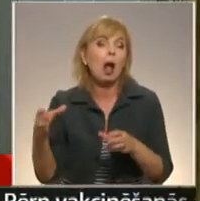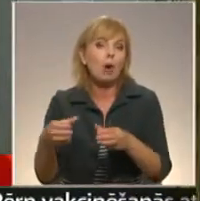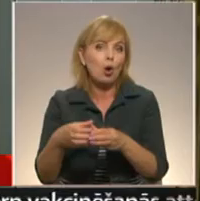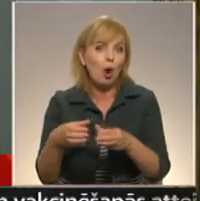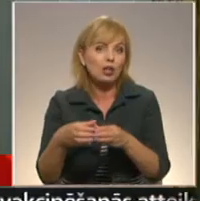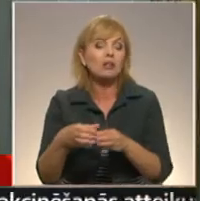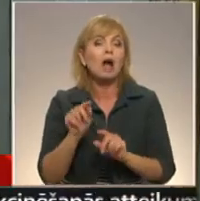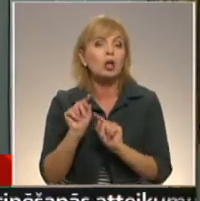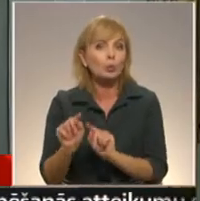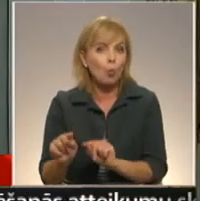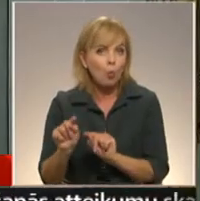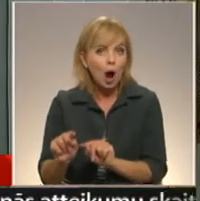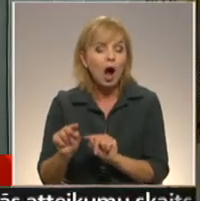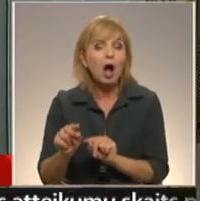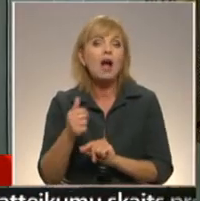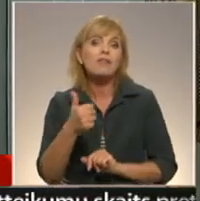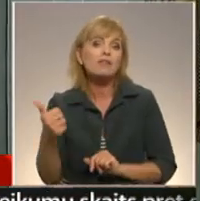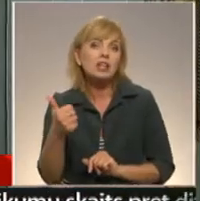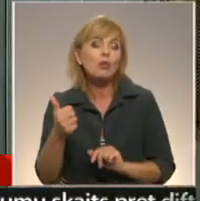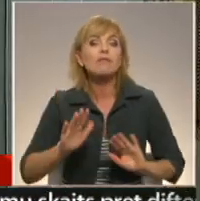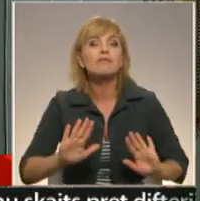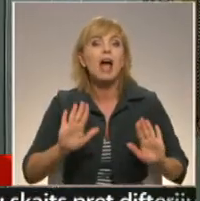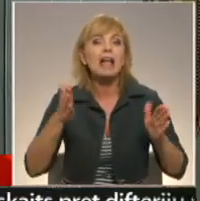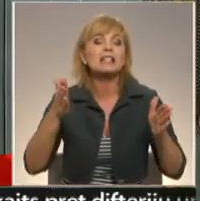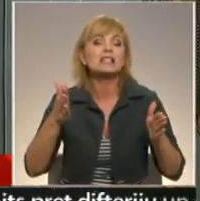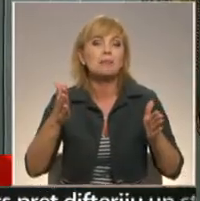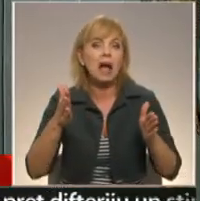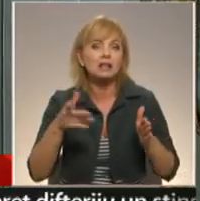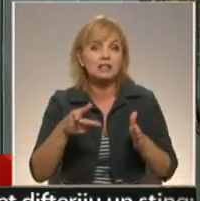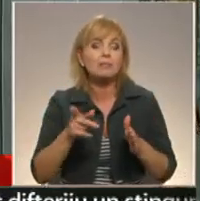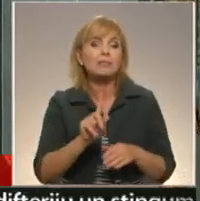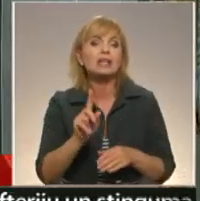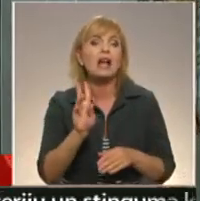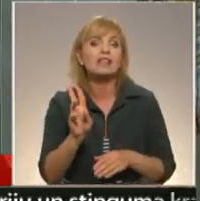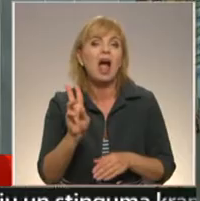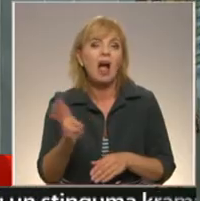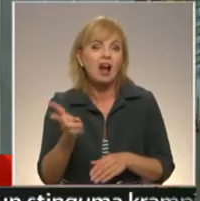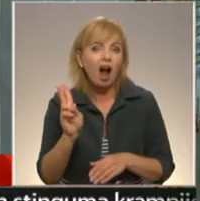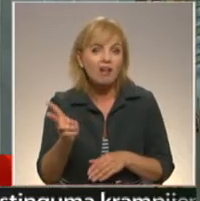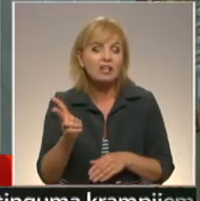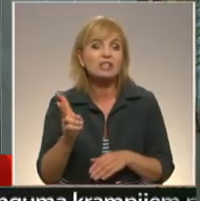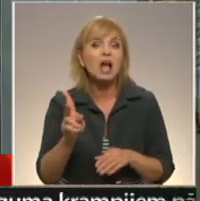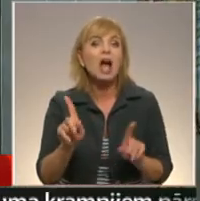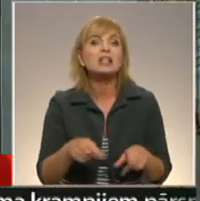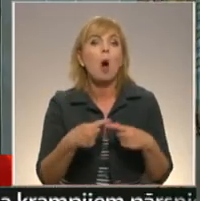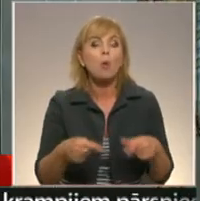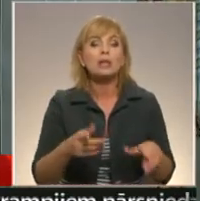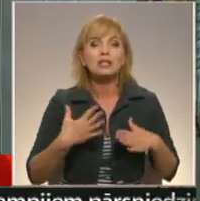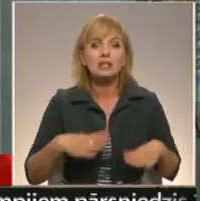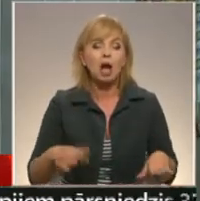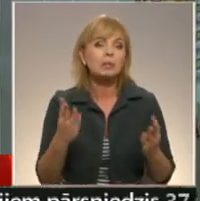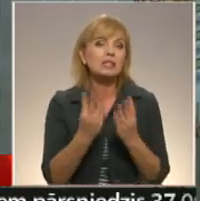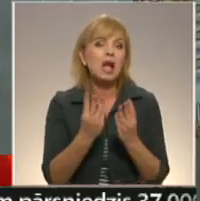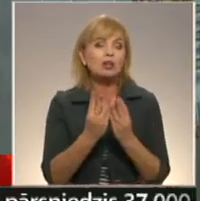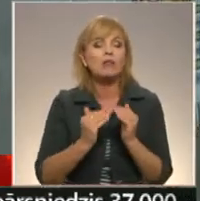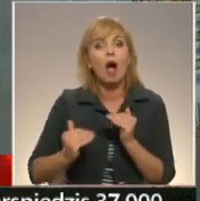man liekas, ka tā ir viņu veiksmes atslēga, kopš viņiem ir šis Ķekavas tautas tērps. Viņiem skatē ir